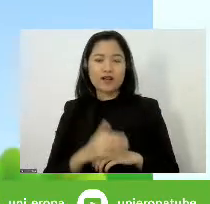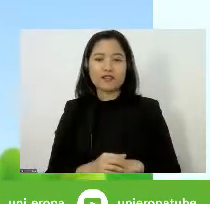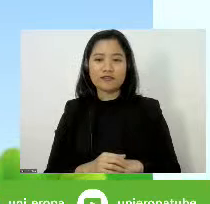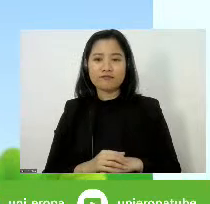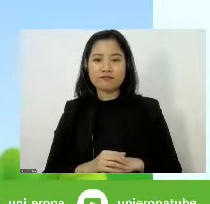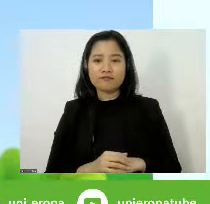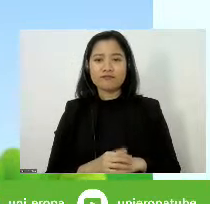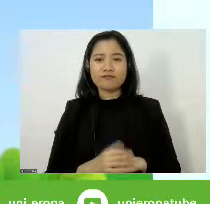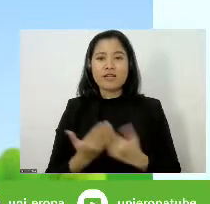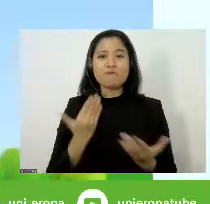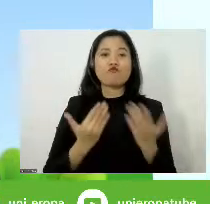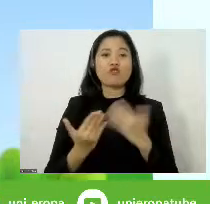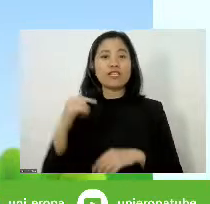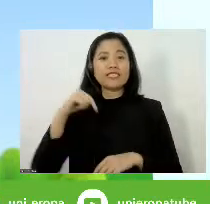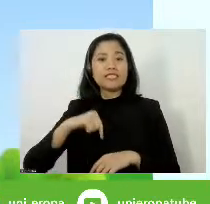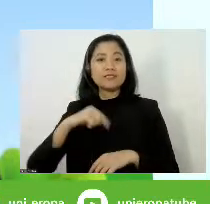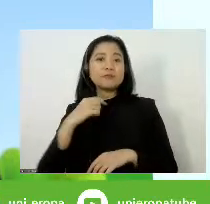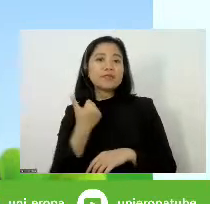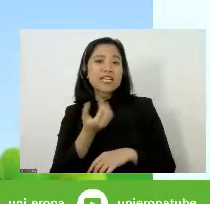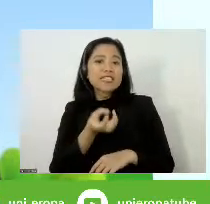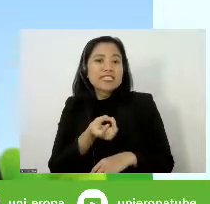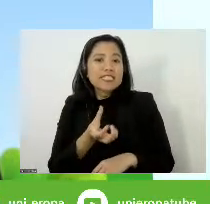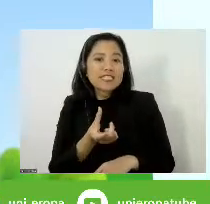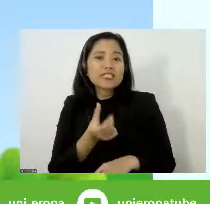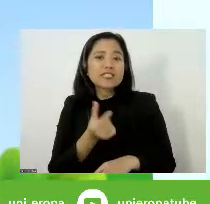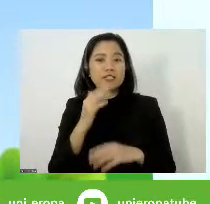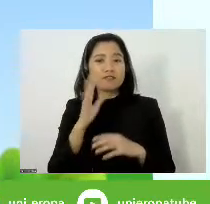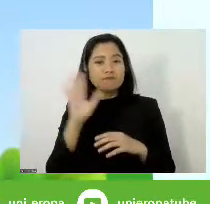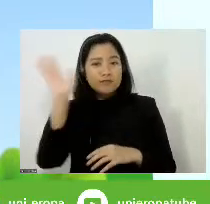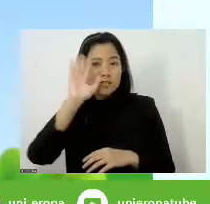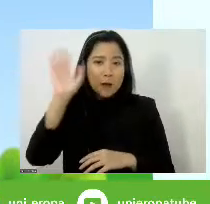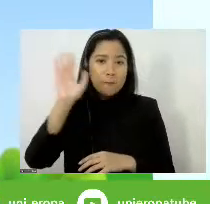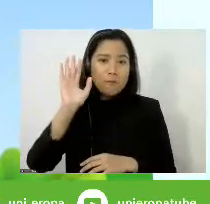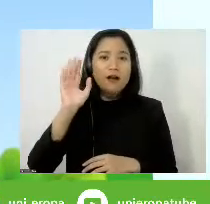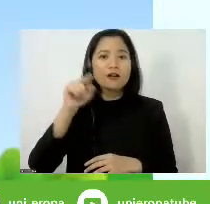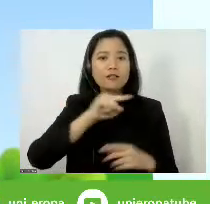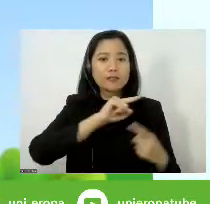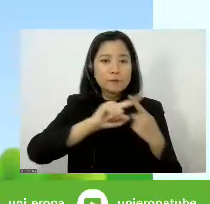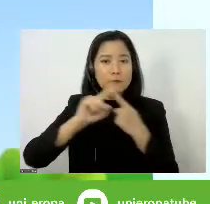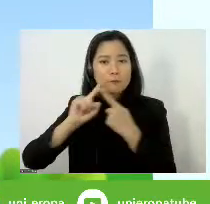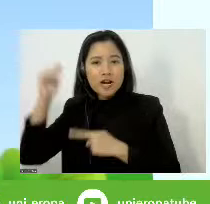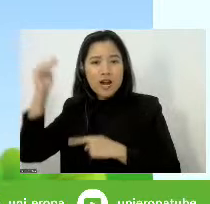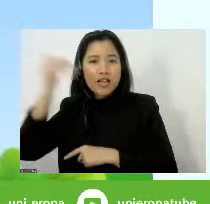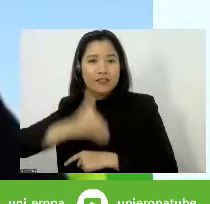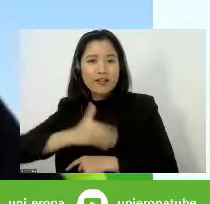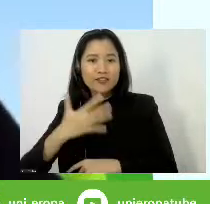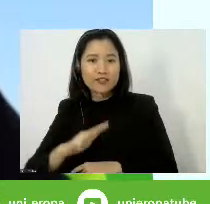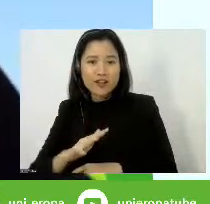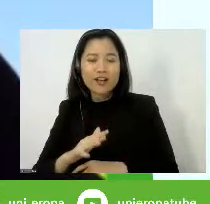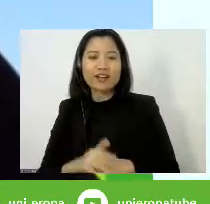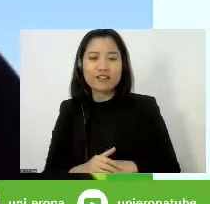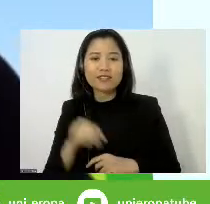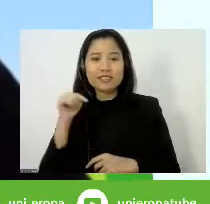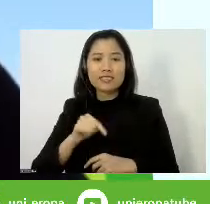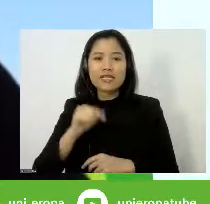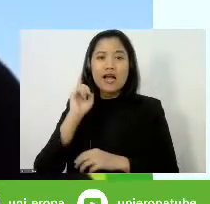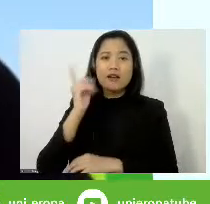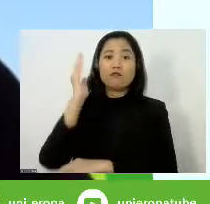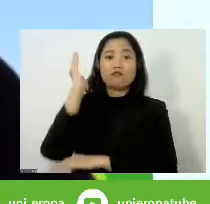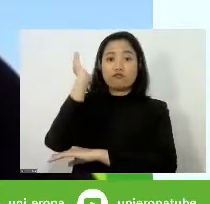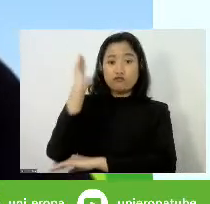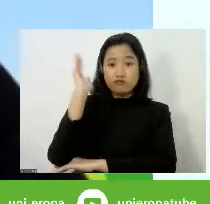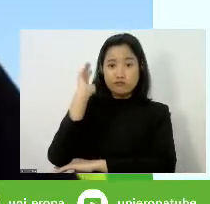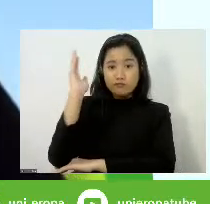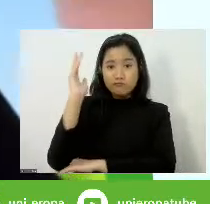sedikit datang menyapa untuk temen-temen yang udah datang juga disini dan Pasti bintang tamu yang udah keren-keren